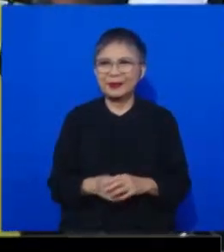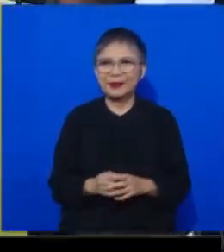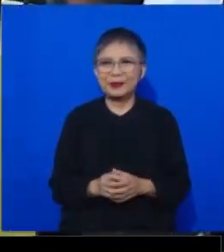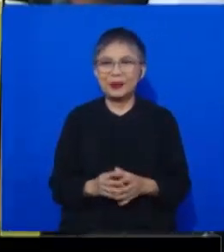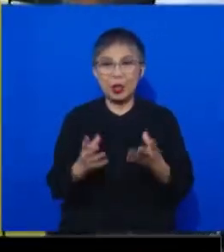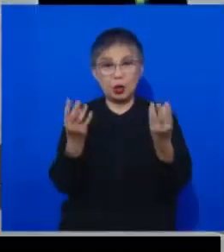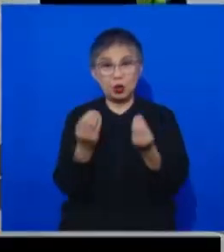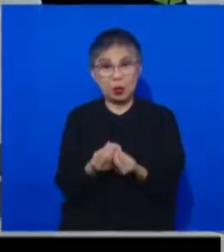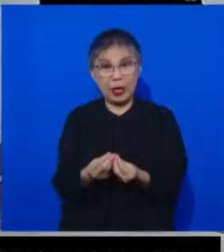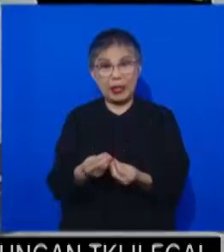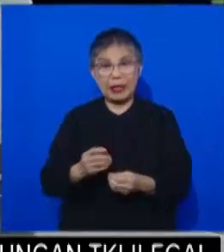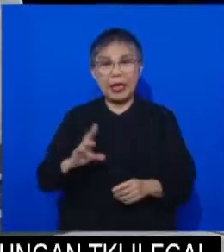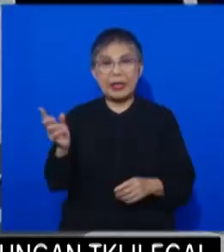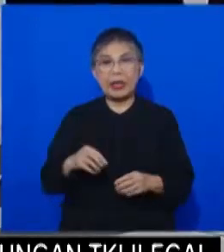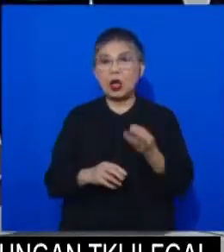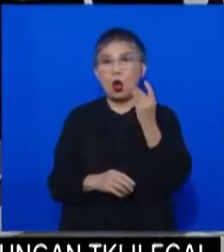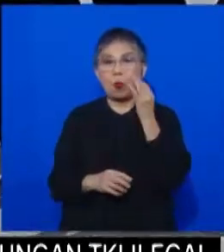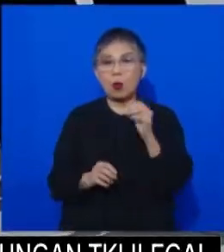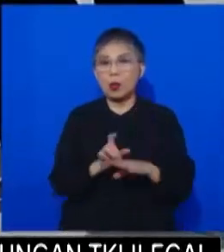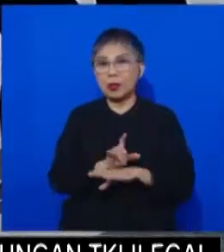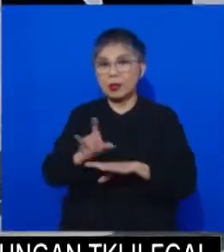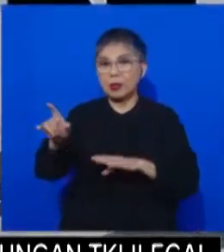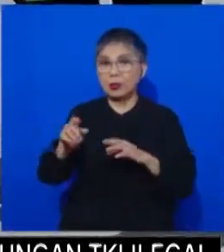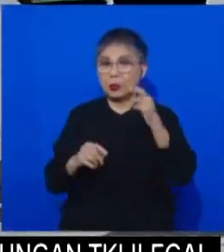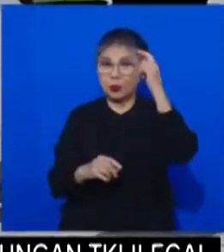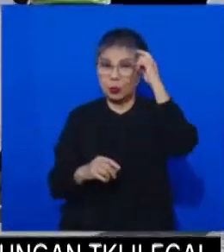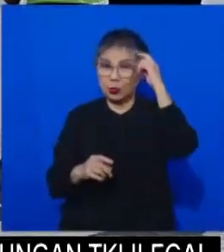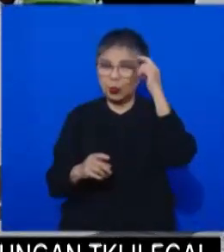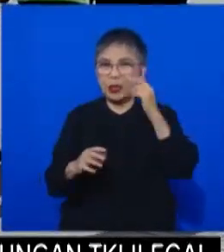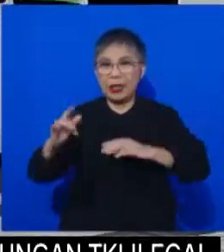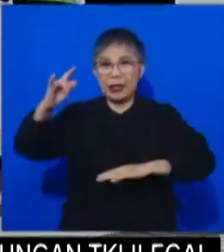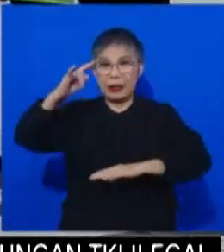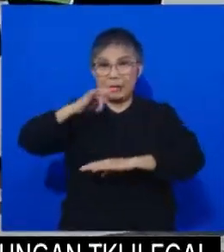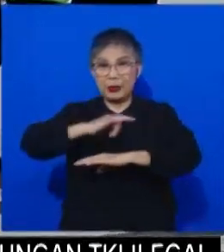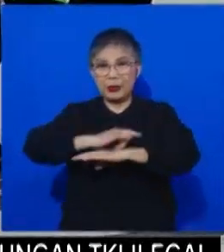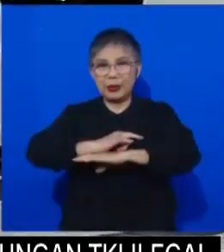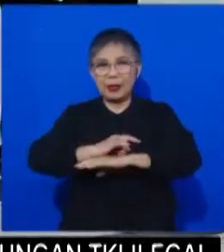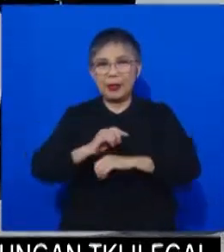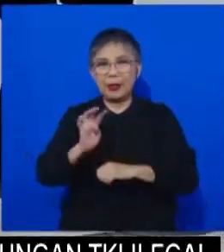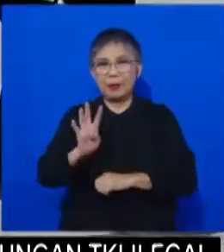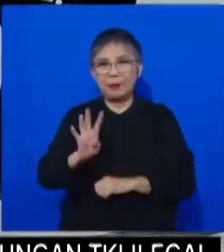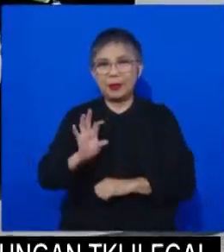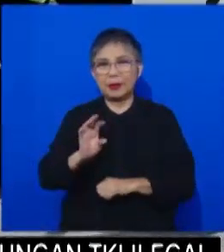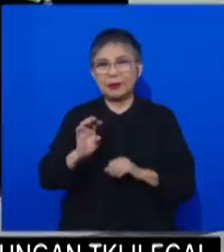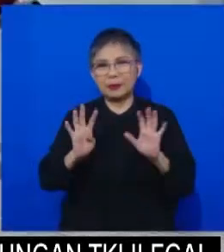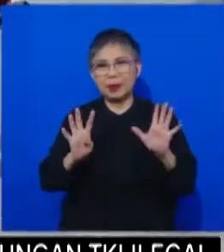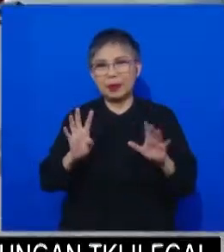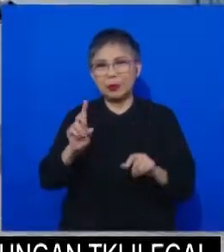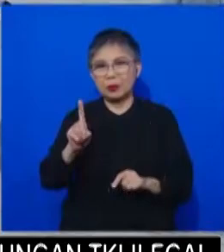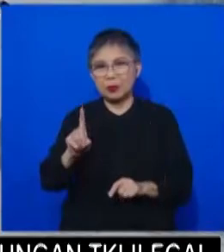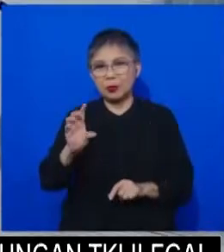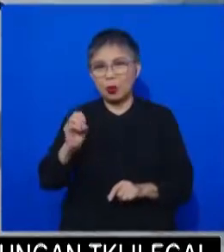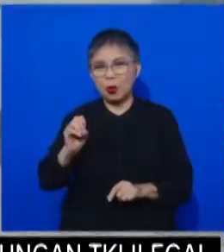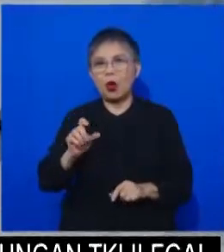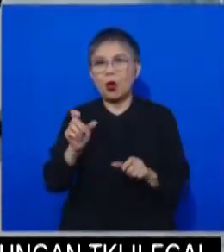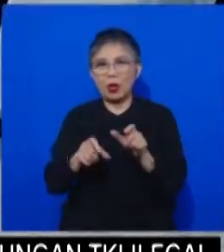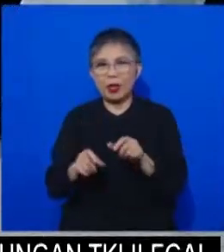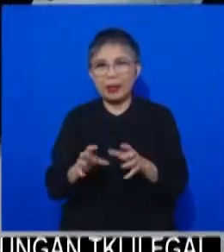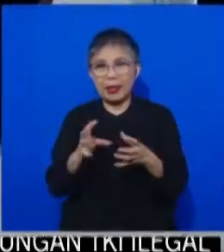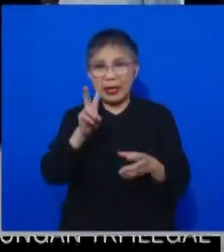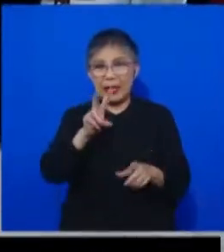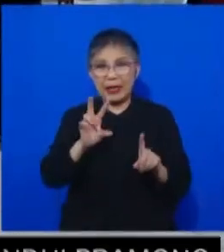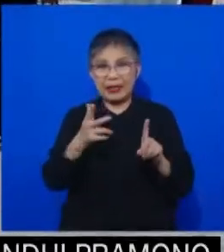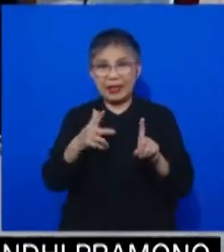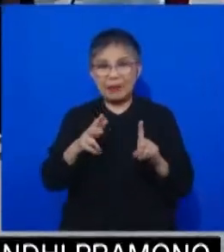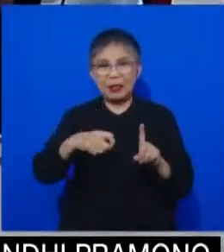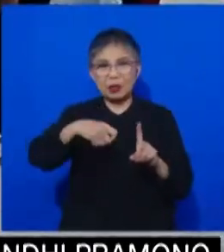Total jemaah haji asal Lombok yang berangkat ke Tanah Suci Makkah melalui Bandara Internasional Lombok sebanyak 4.910 orang dan terbagi dalam 13